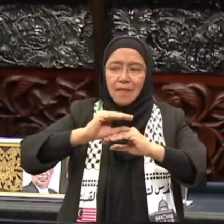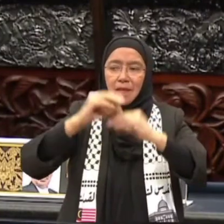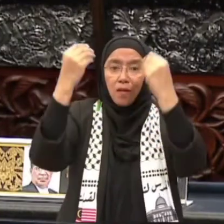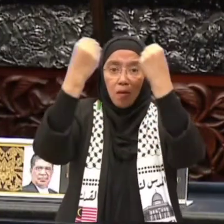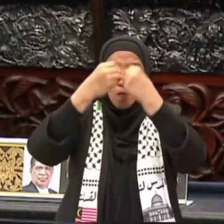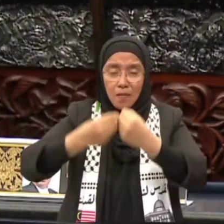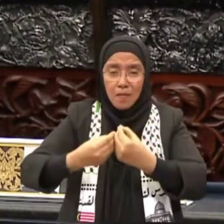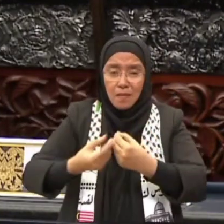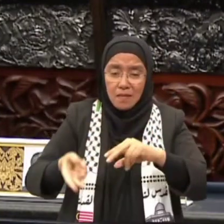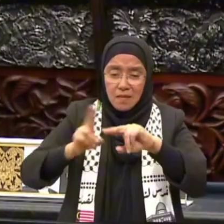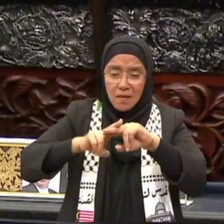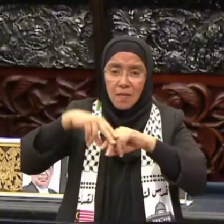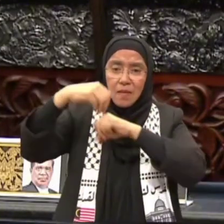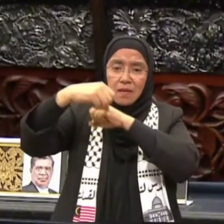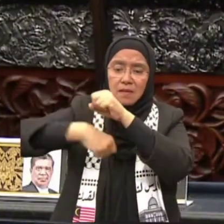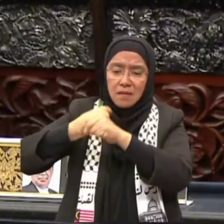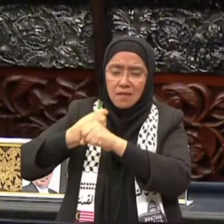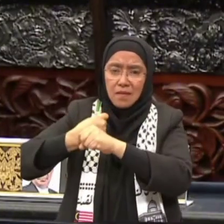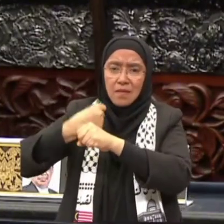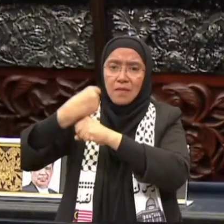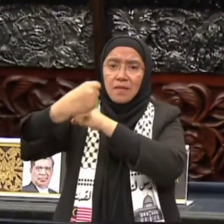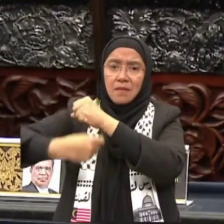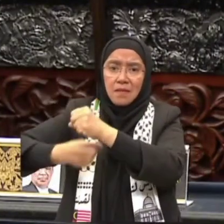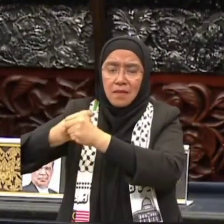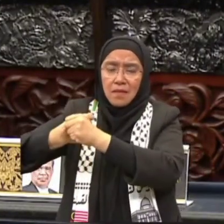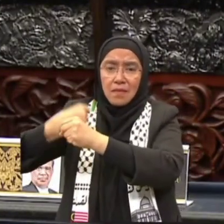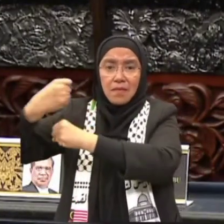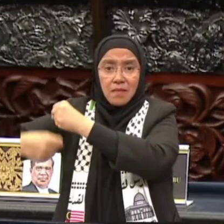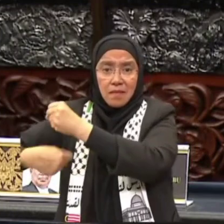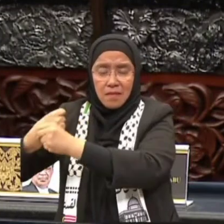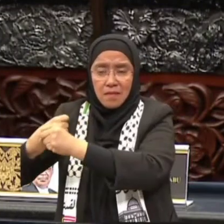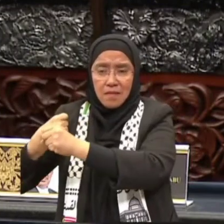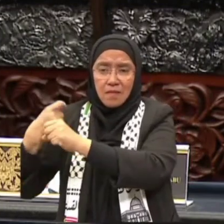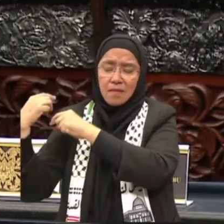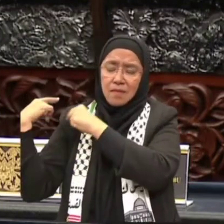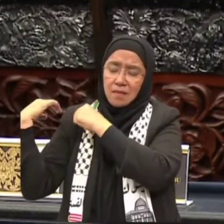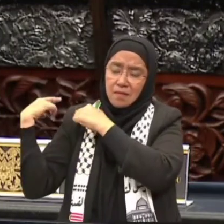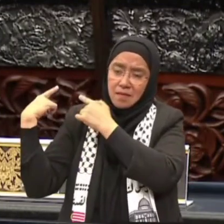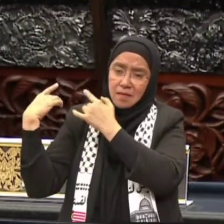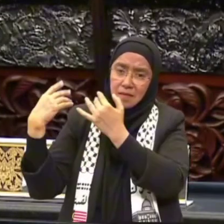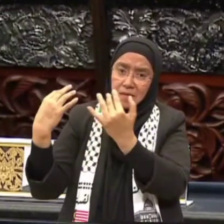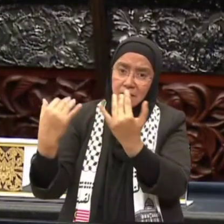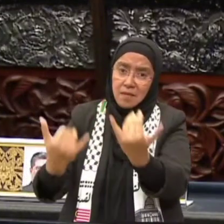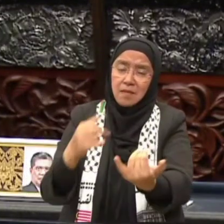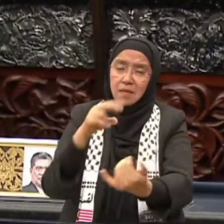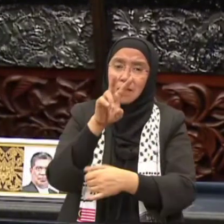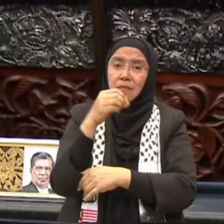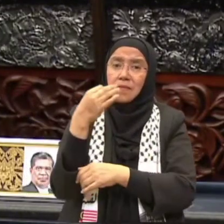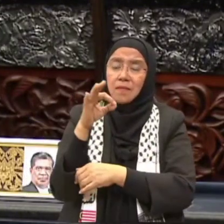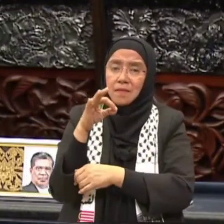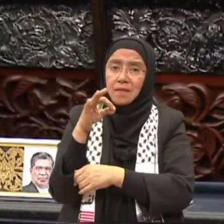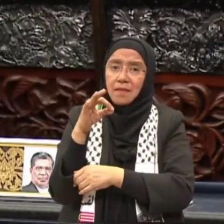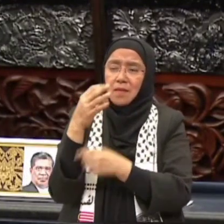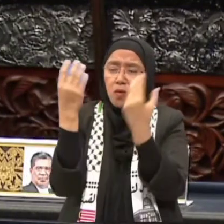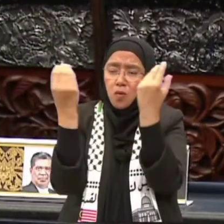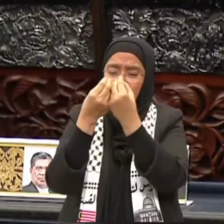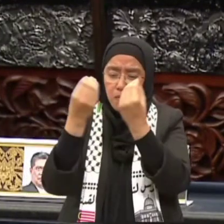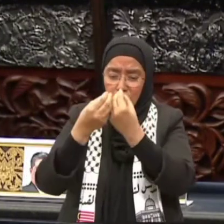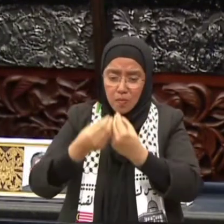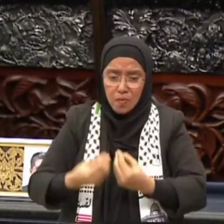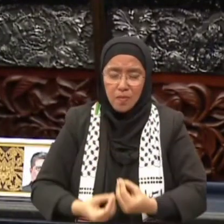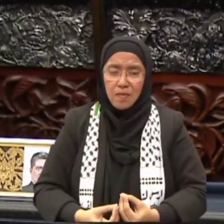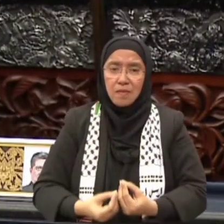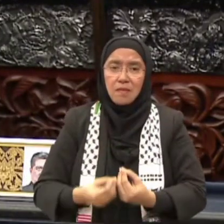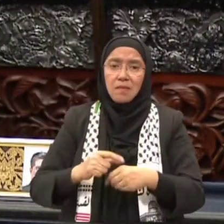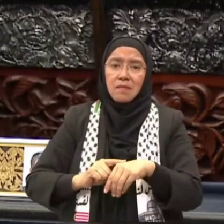satu tahun. Sejak 2015 sehingga 2023, jumlah subsidi dan bantuan sosial